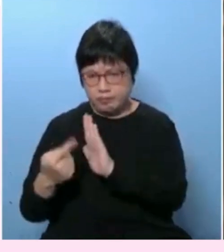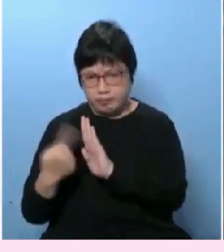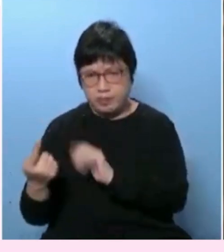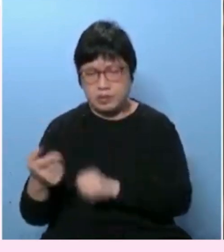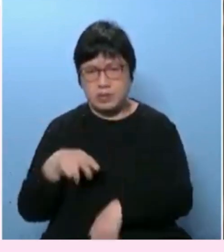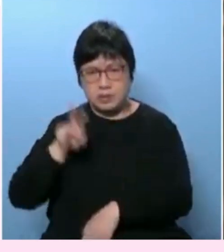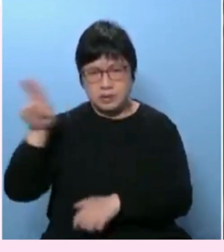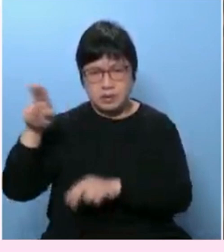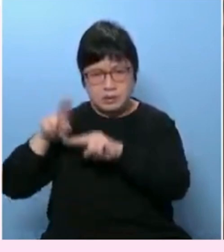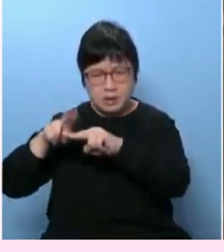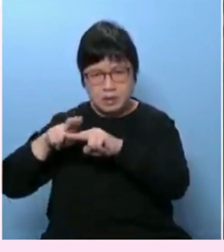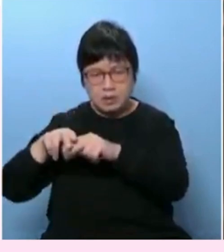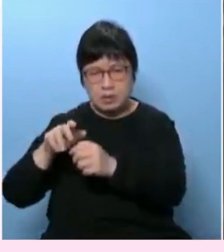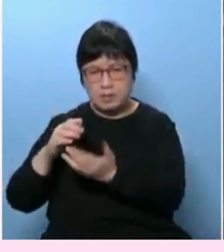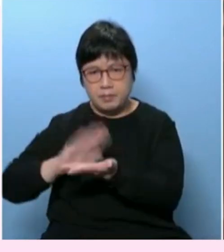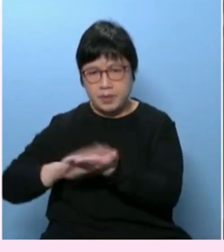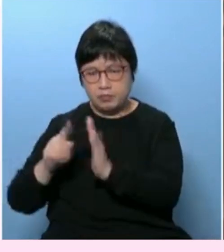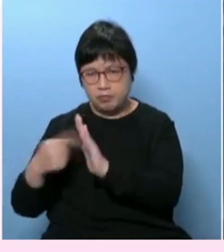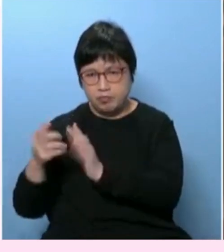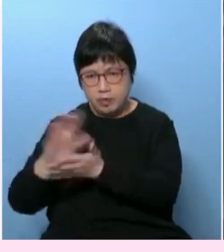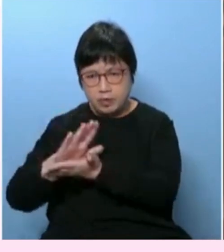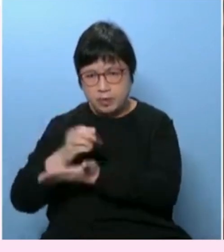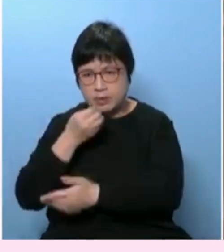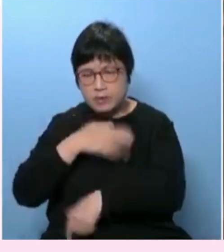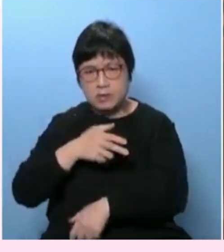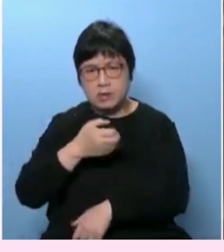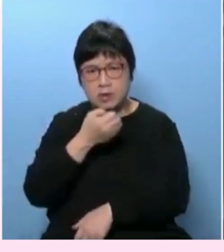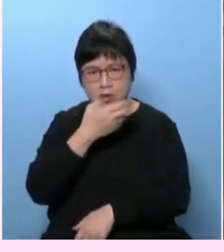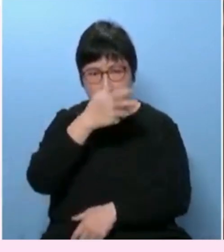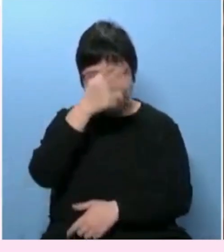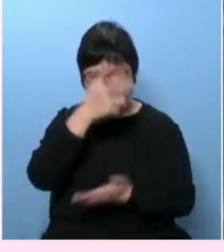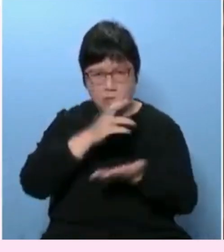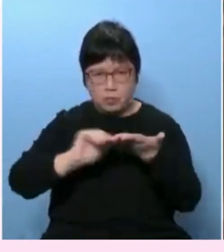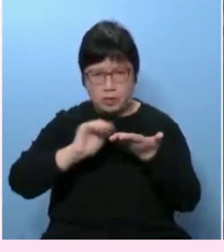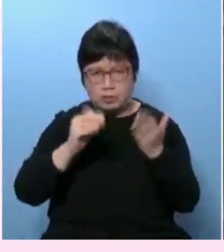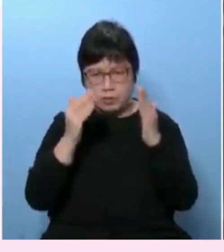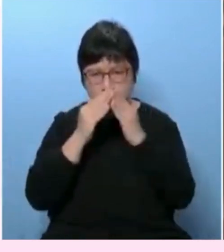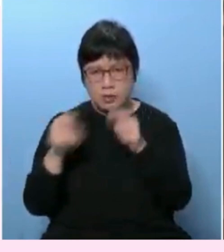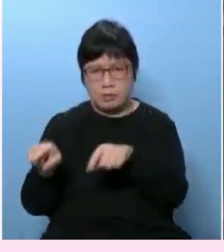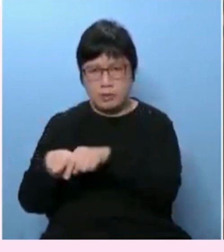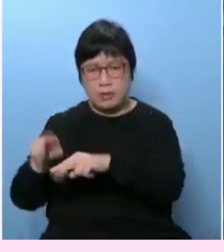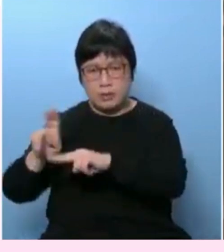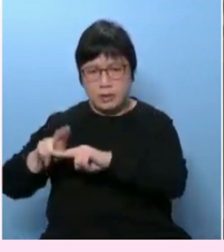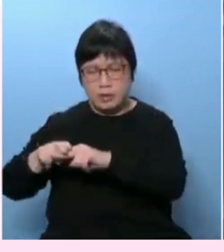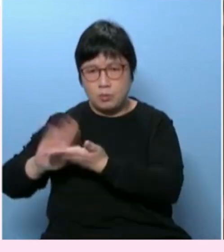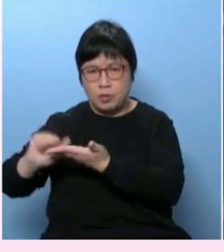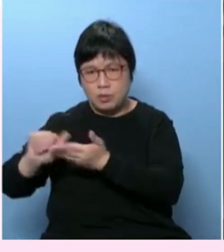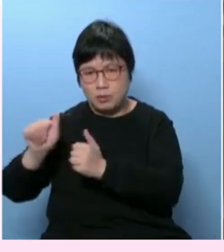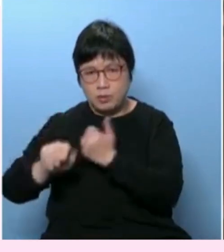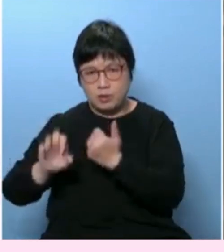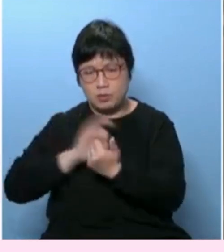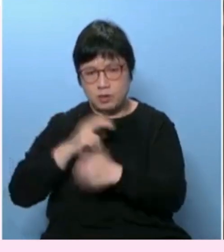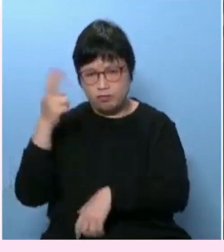考內地的抗疫經驗而言，特區政府的衛生署和國家的衛生健康委員會都有一個進行恆常的交